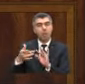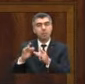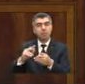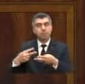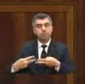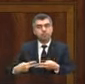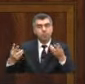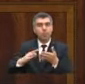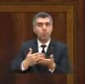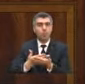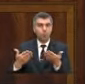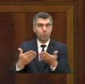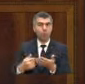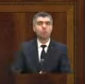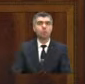السياسات العمومية،